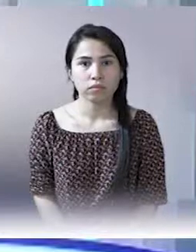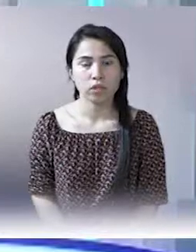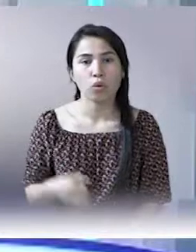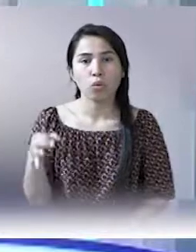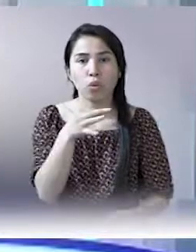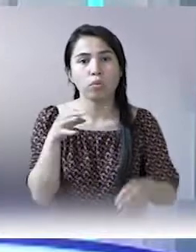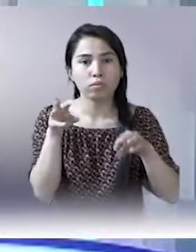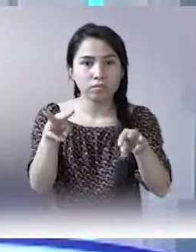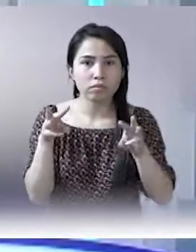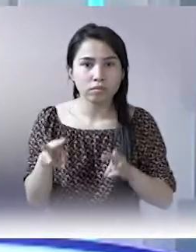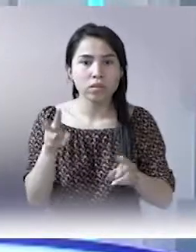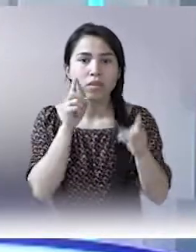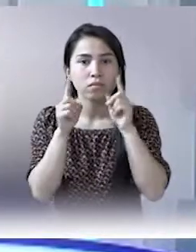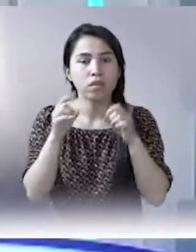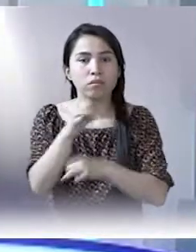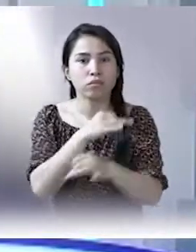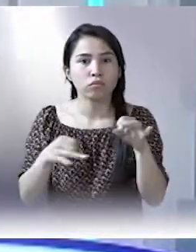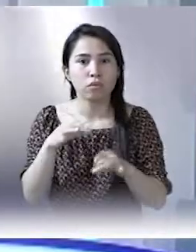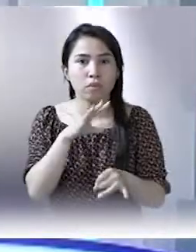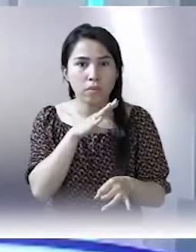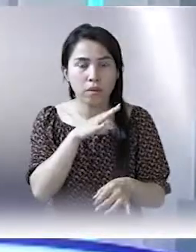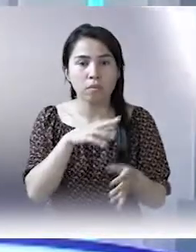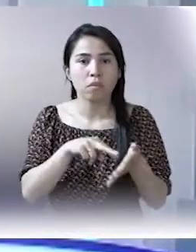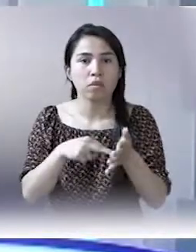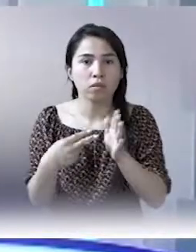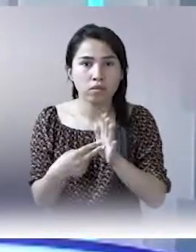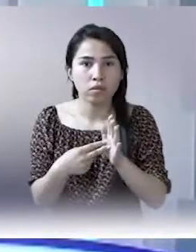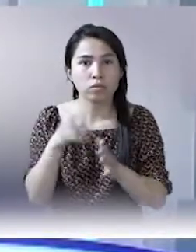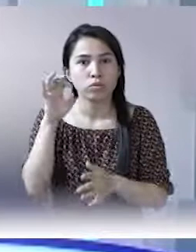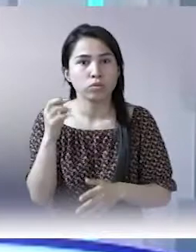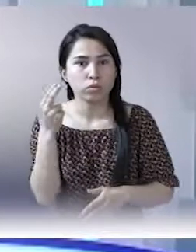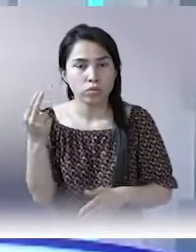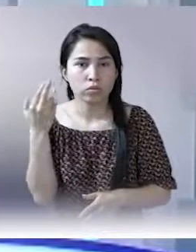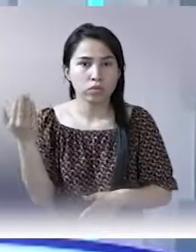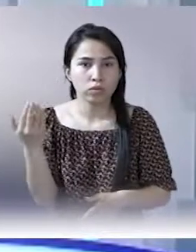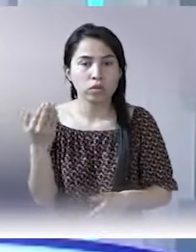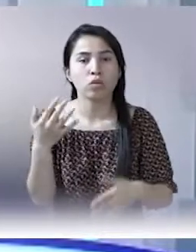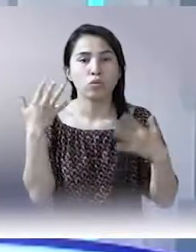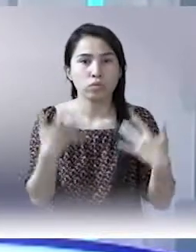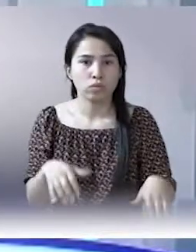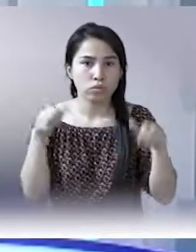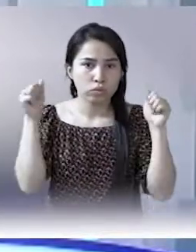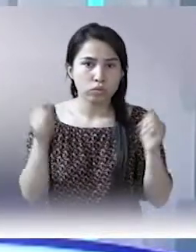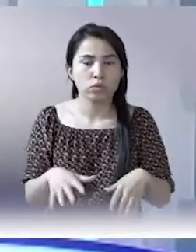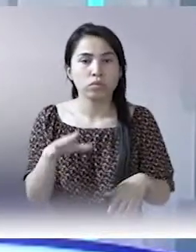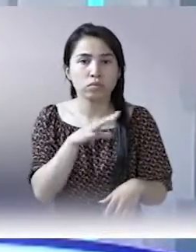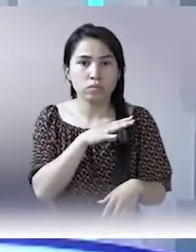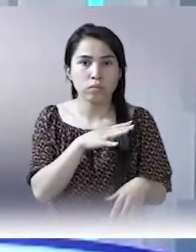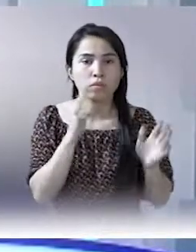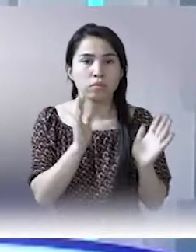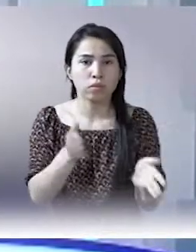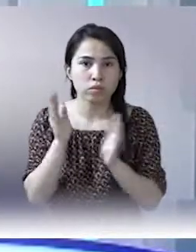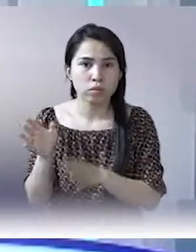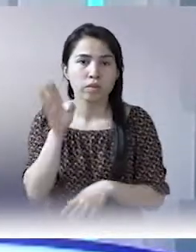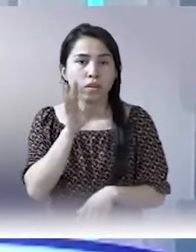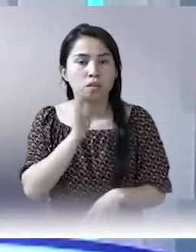В областном акимате в ходе совещания была отмечена плодотворная работа в социальной сфере региона. В частности, уже приняты конкретные меры по стабильному